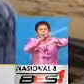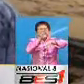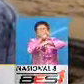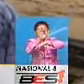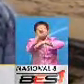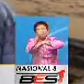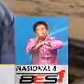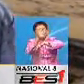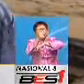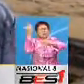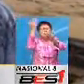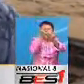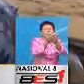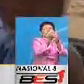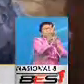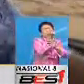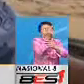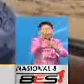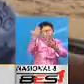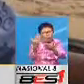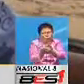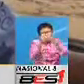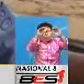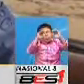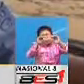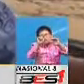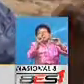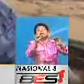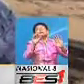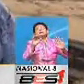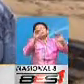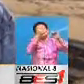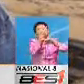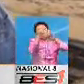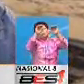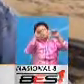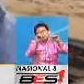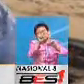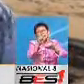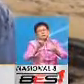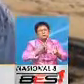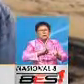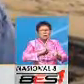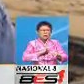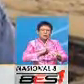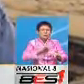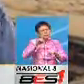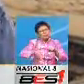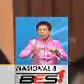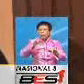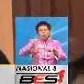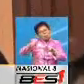pukul 10, sampai pukul 12 tu baru dia suruh sikit. Suruh pun saya pun kira nak minuh lah. Tak boleh duduk